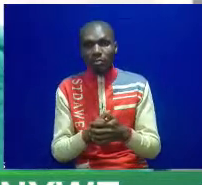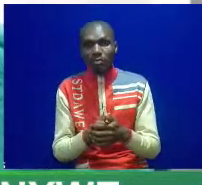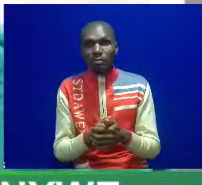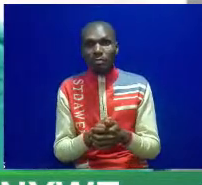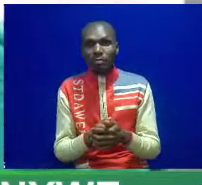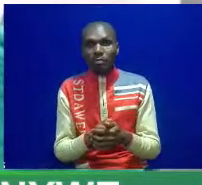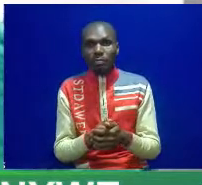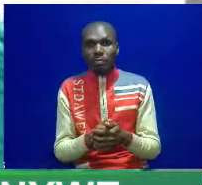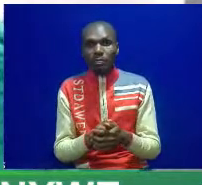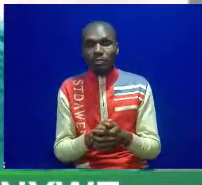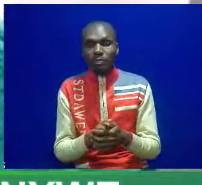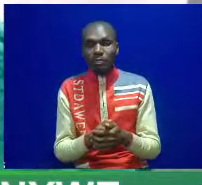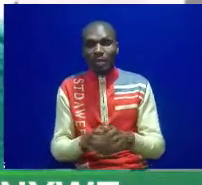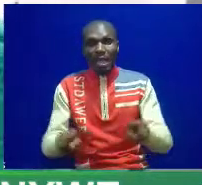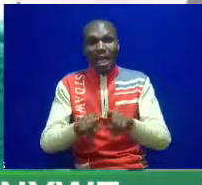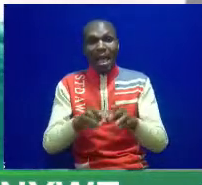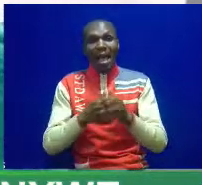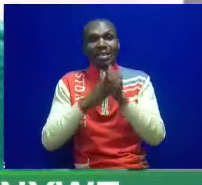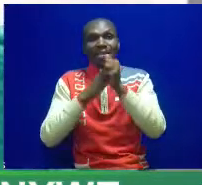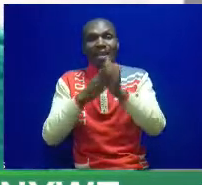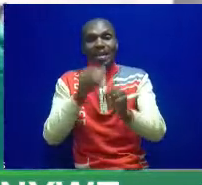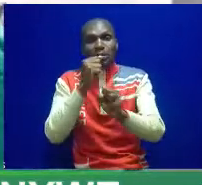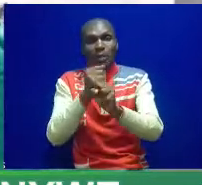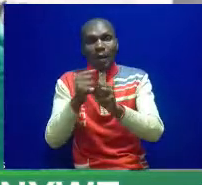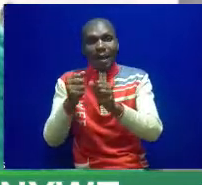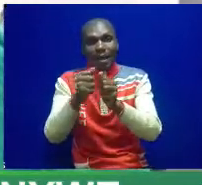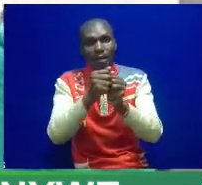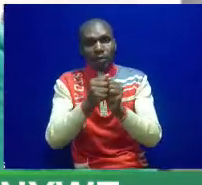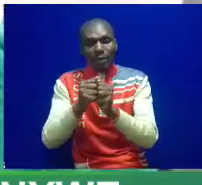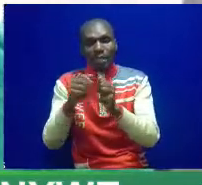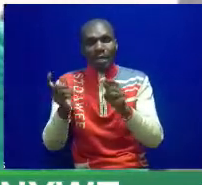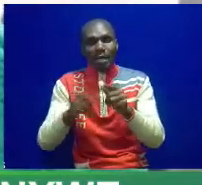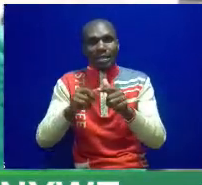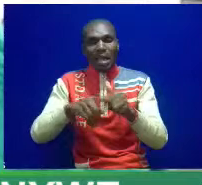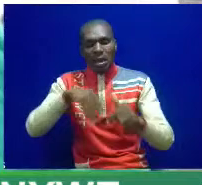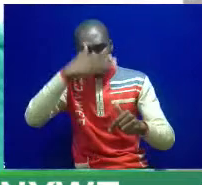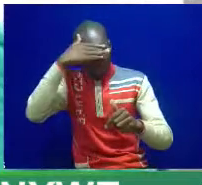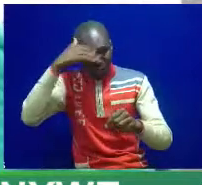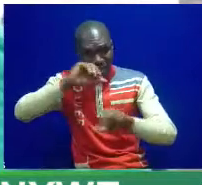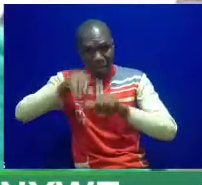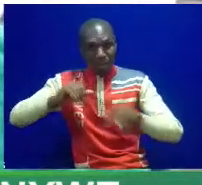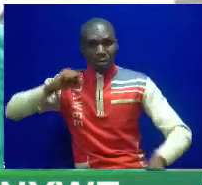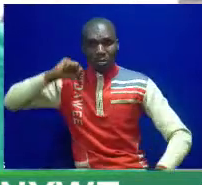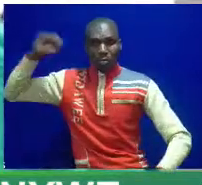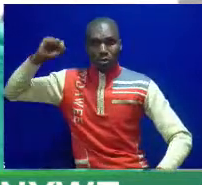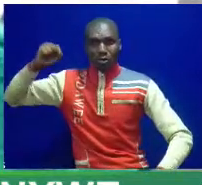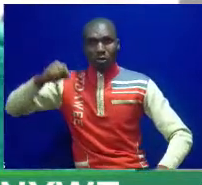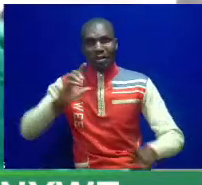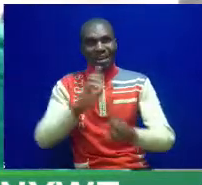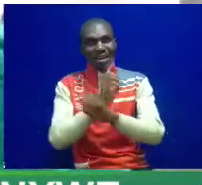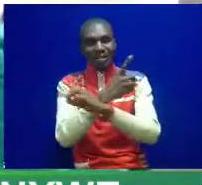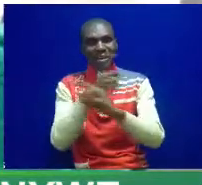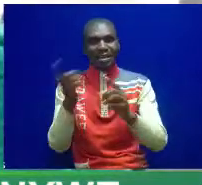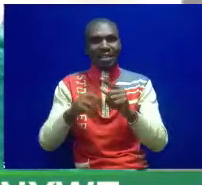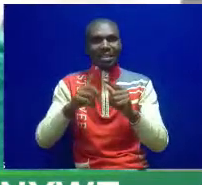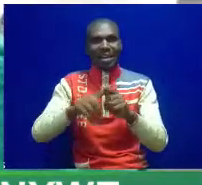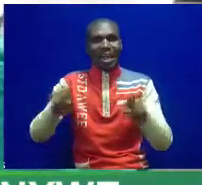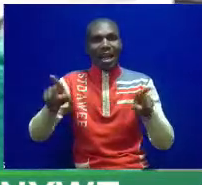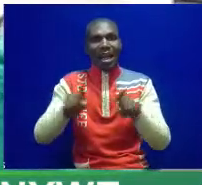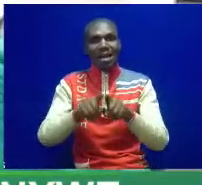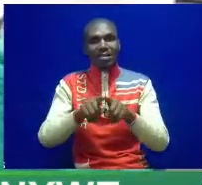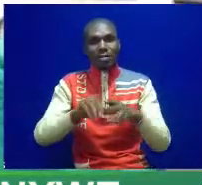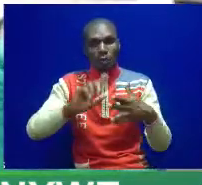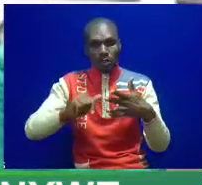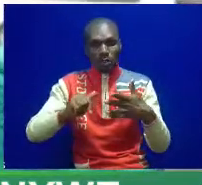in Kisii. So as leaders, we should work together, forget our political differences, let's help baby Sagini. Forget about you, Pozindogo